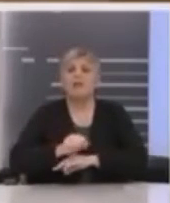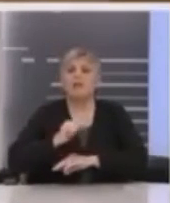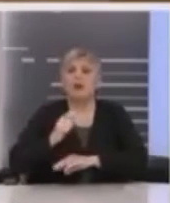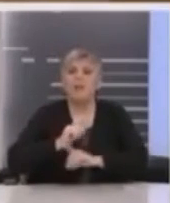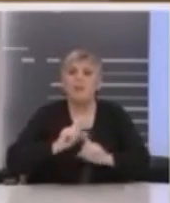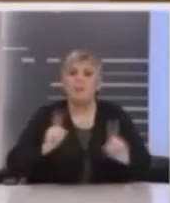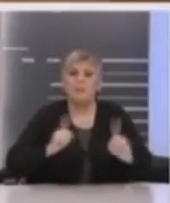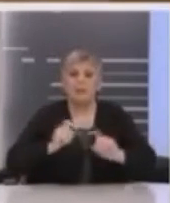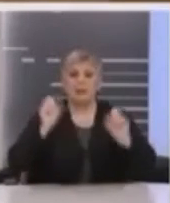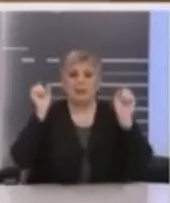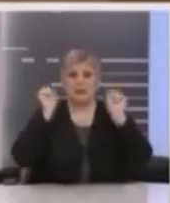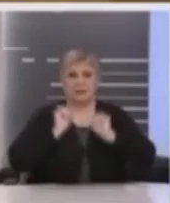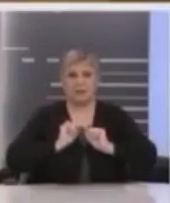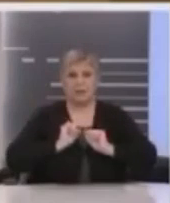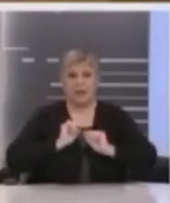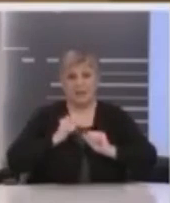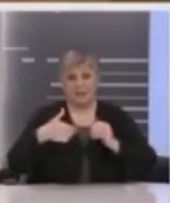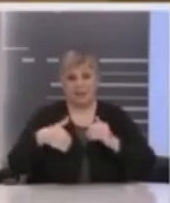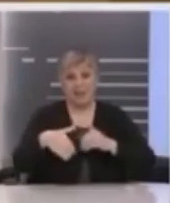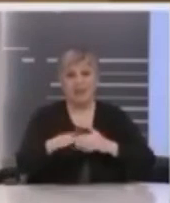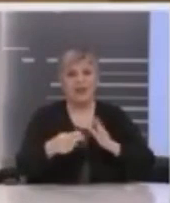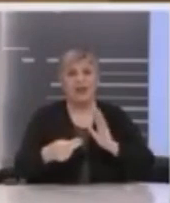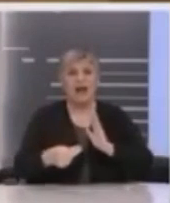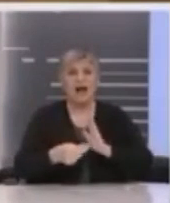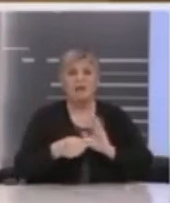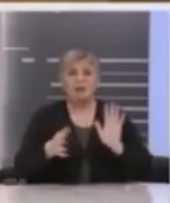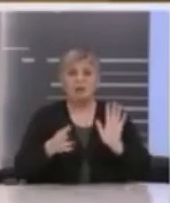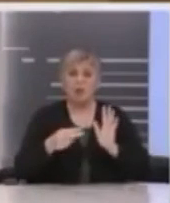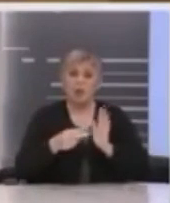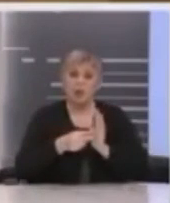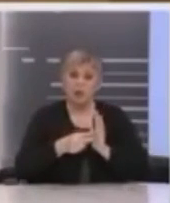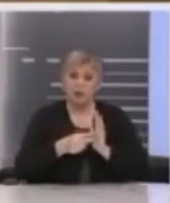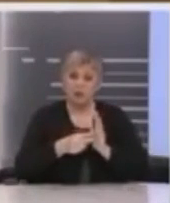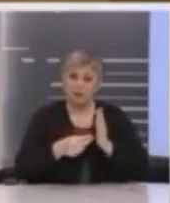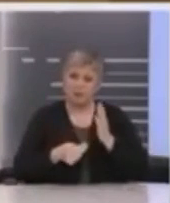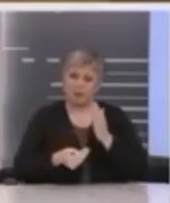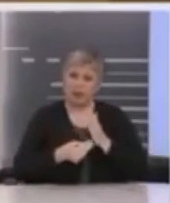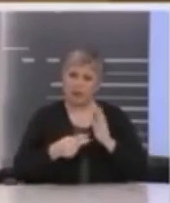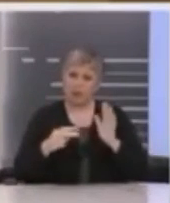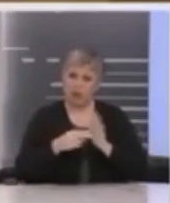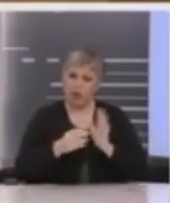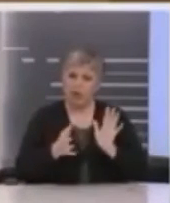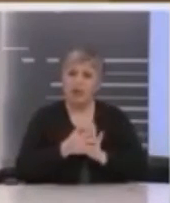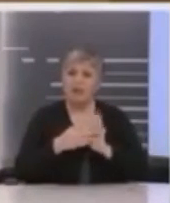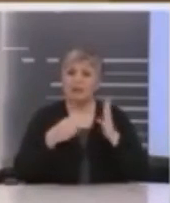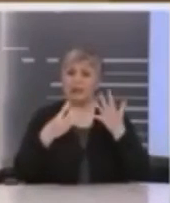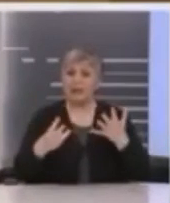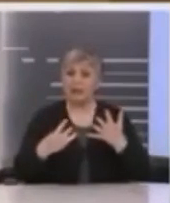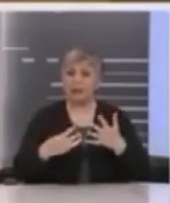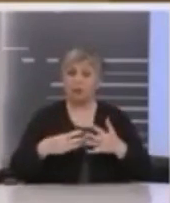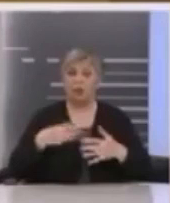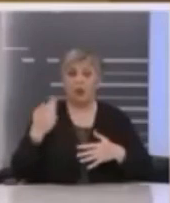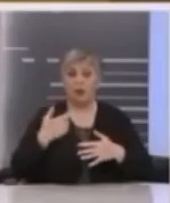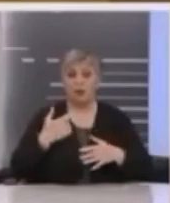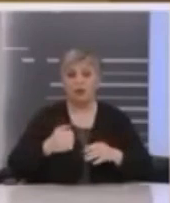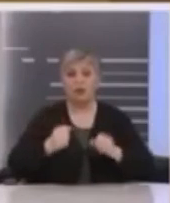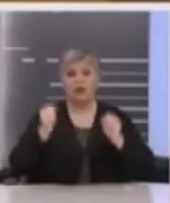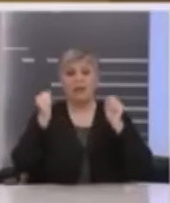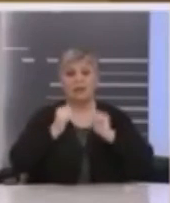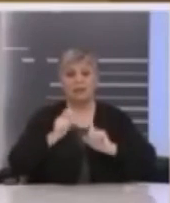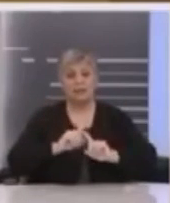αγορών μετά τον Αύγουστο του 2018. Όπως μας βάζουν με την υπογραφή του κυρίου